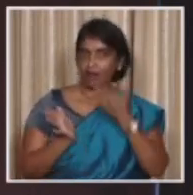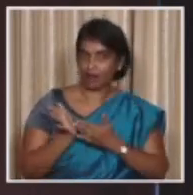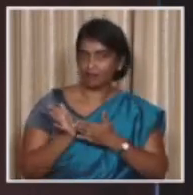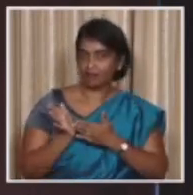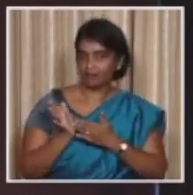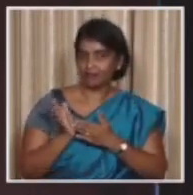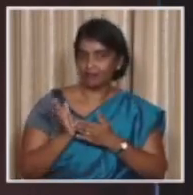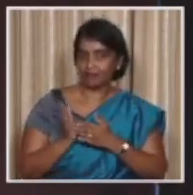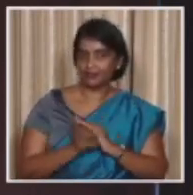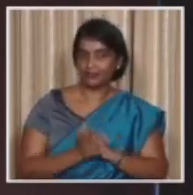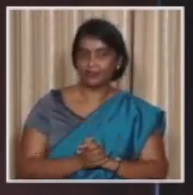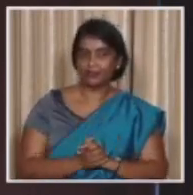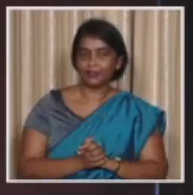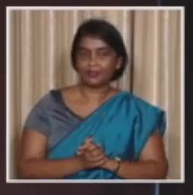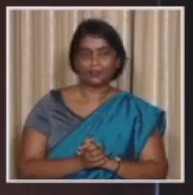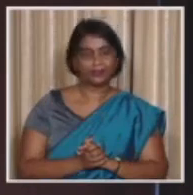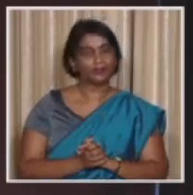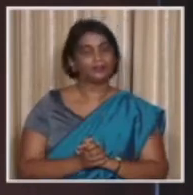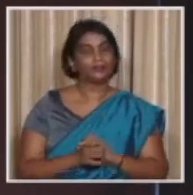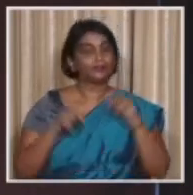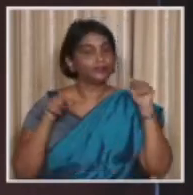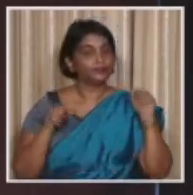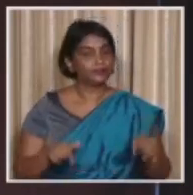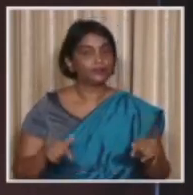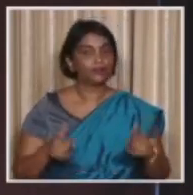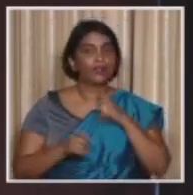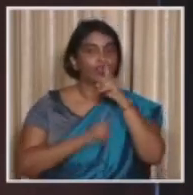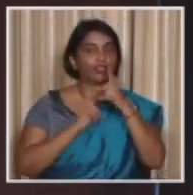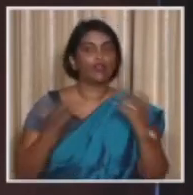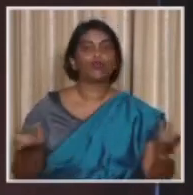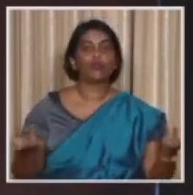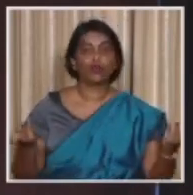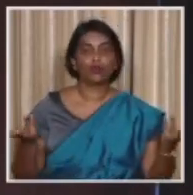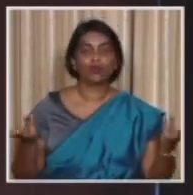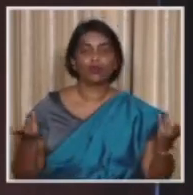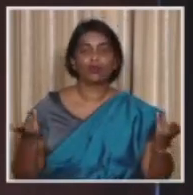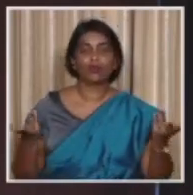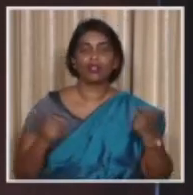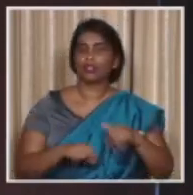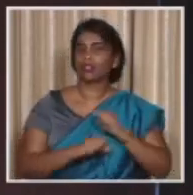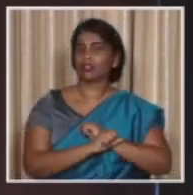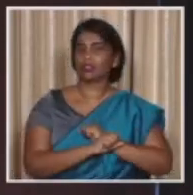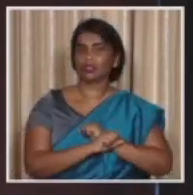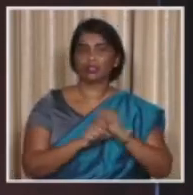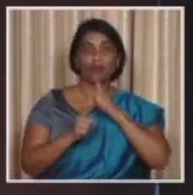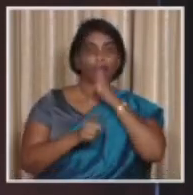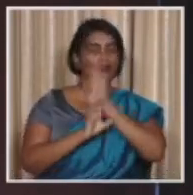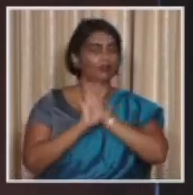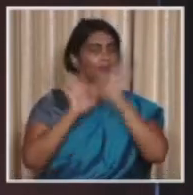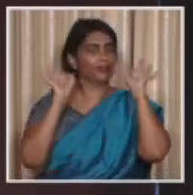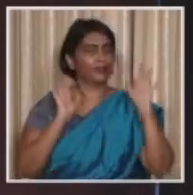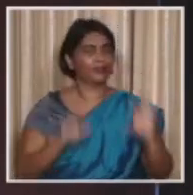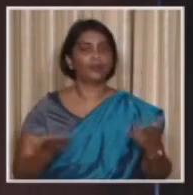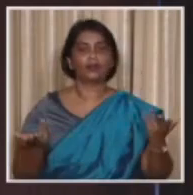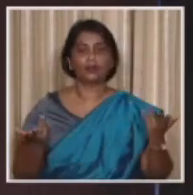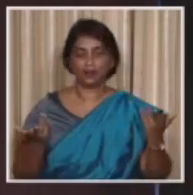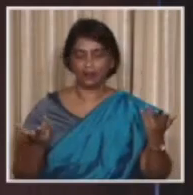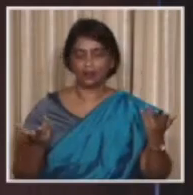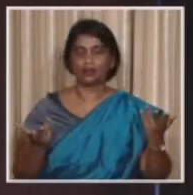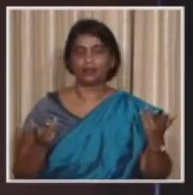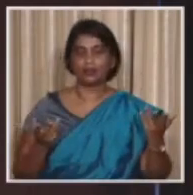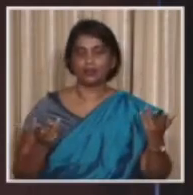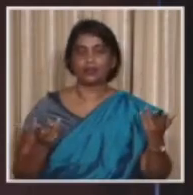පෝස්ටරේ තියෙනවා. එතකොට අද කෝ කතා ඒවනේ අද ඒගෙන නොකතා නොසිනා. හරිද? ඉතින් ඒ